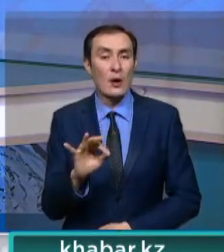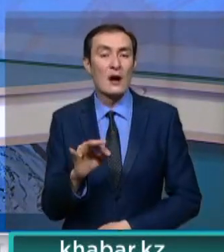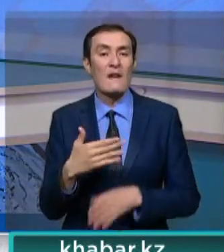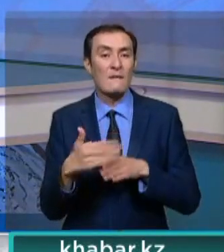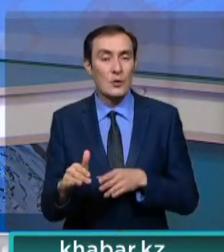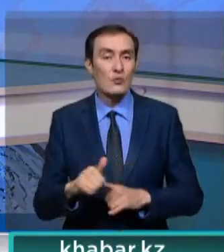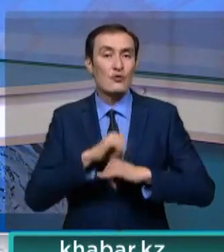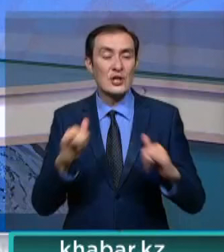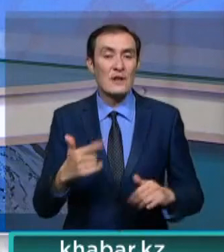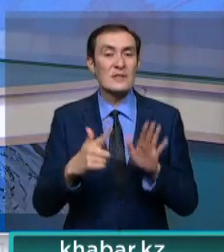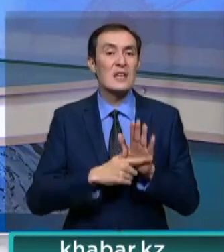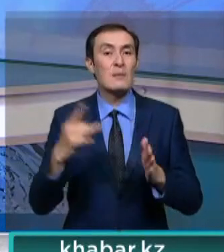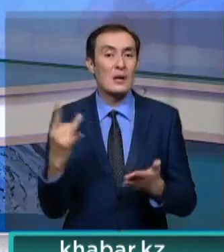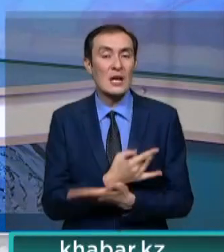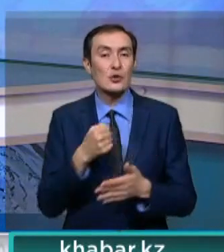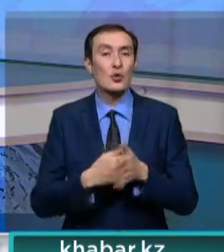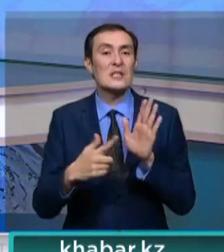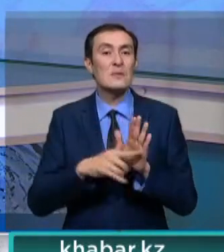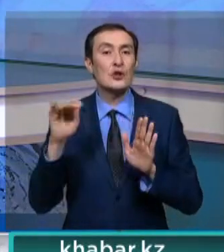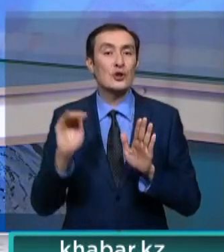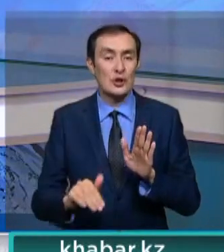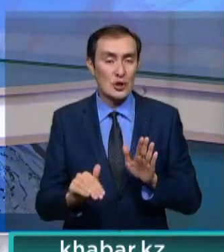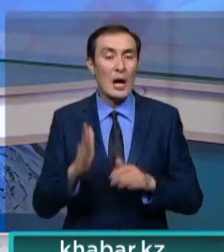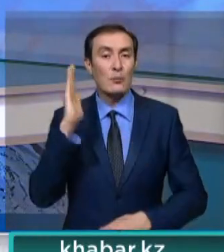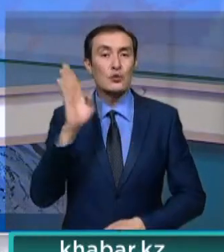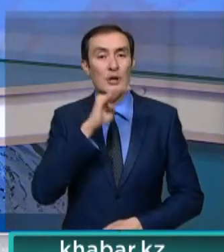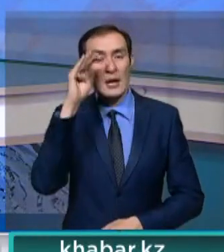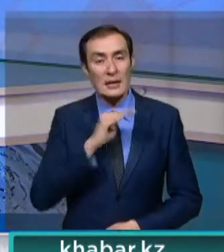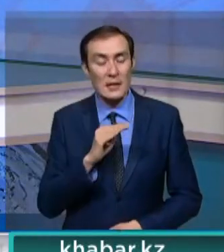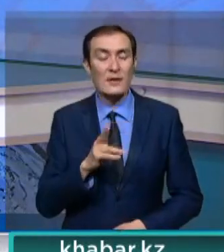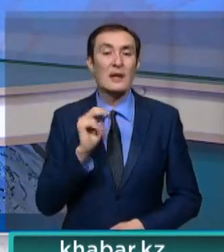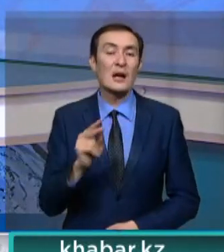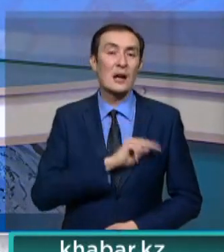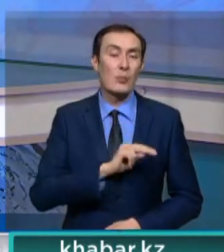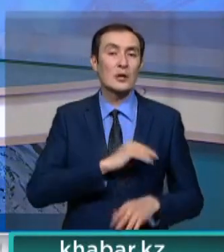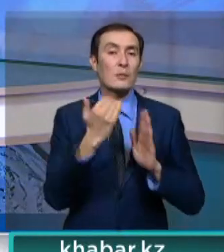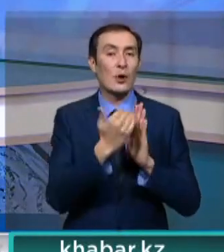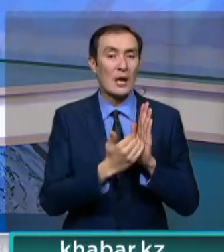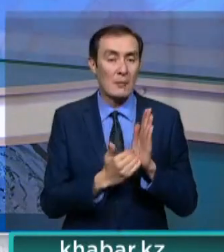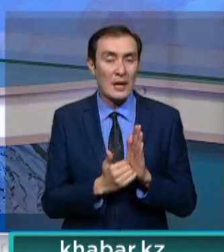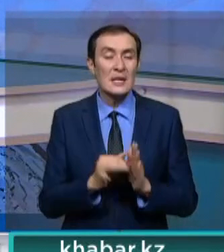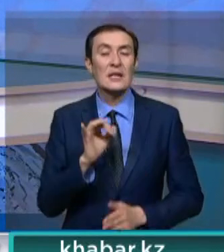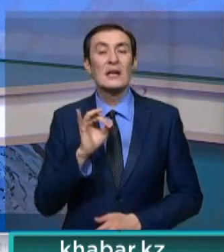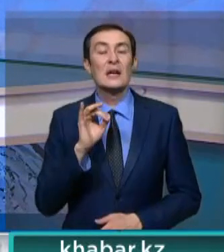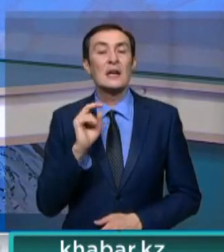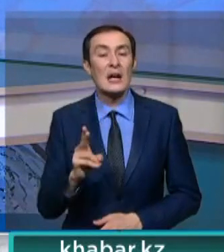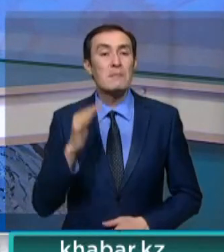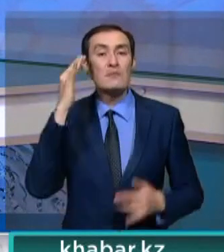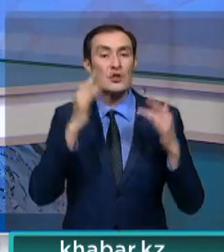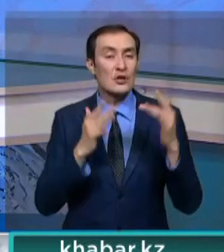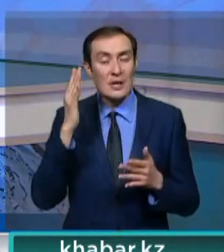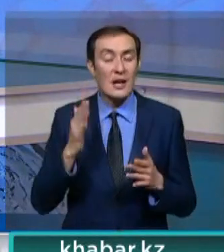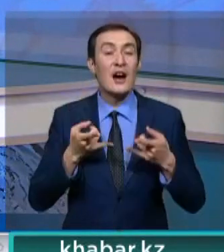ЭКО-квот увеличили в 7 раз, до 7 тысяч. О будущих родителях, о том, как работает госпрограмма и о том, как